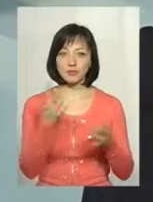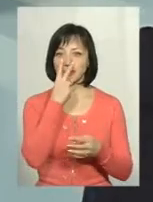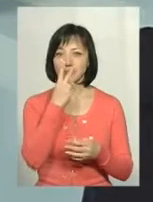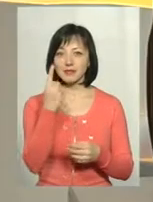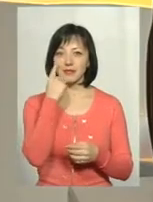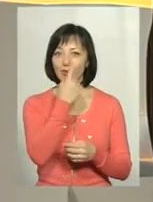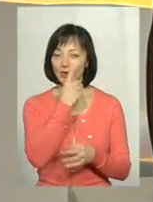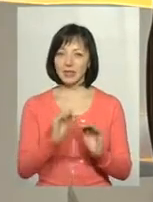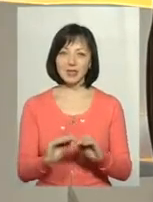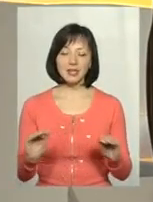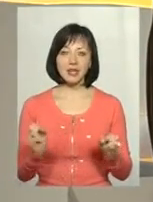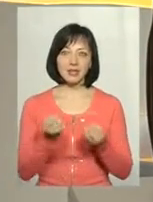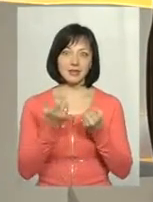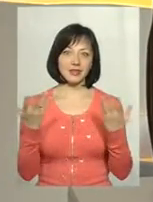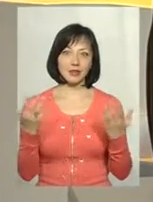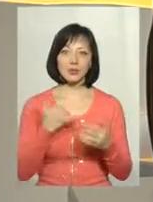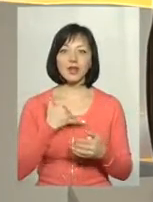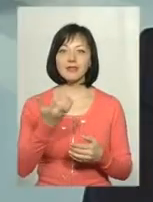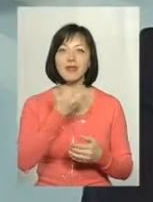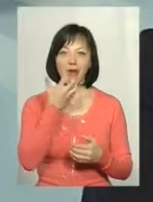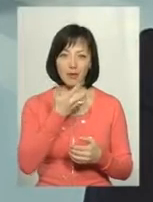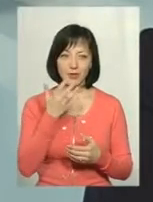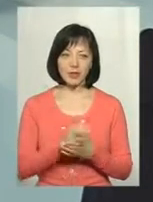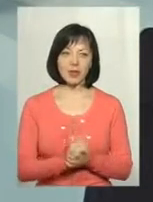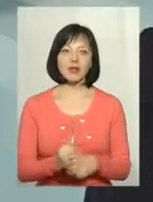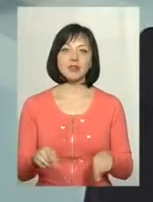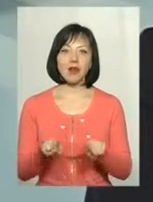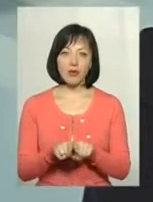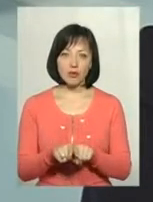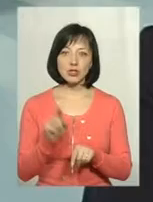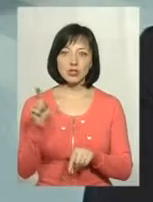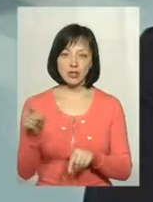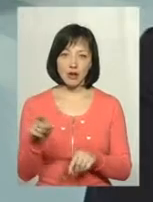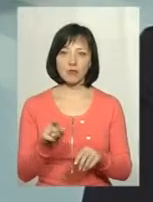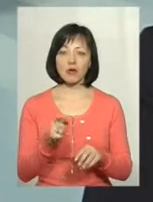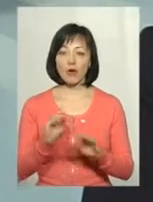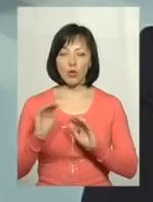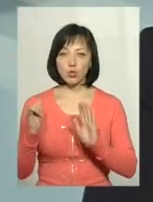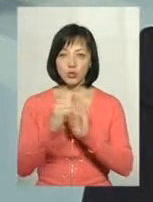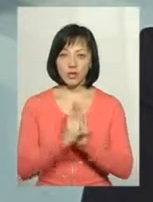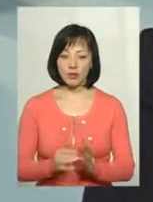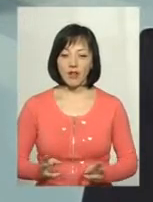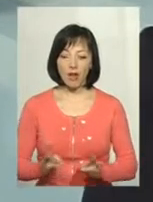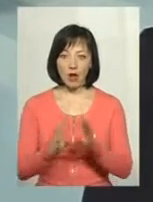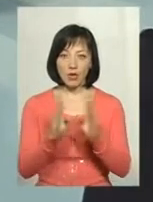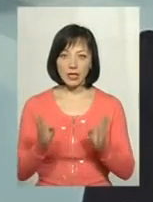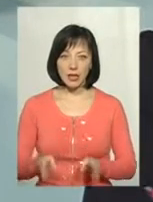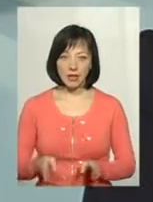ті очі дітей, як вони світяться, що в нас тепло. Ми також реконструювали там котельню, в них